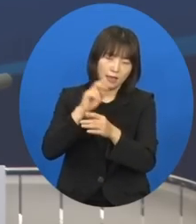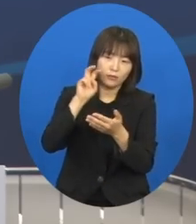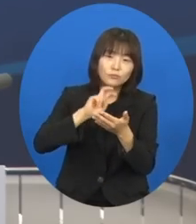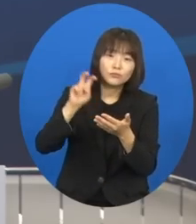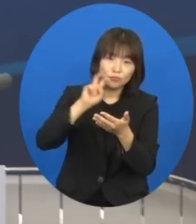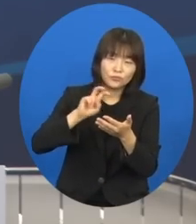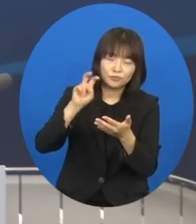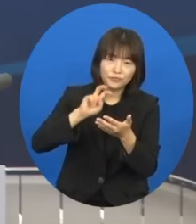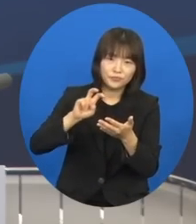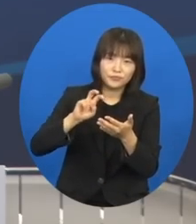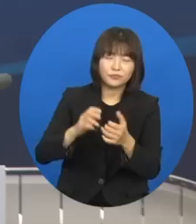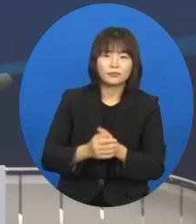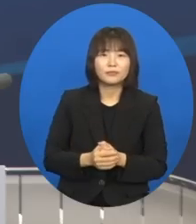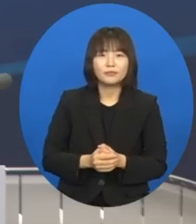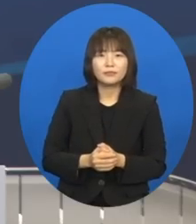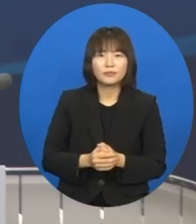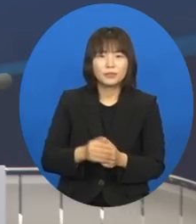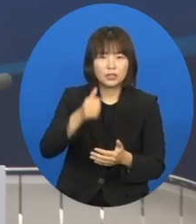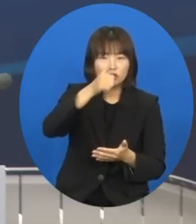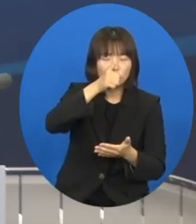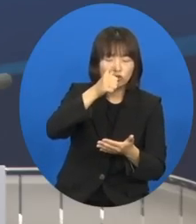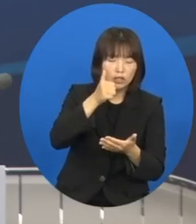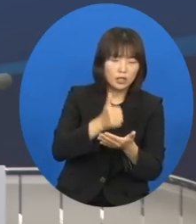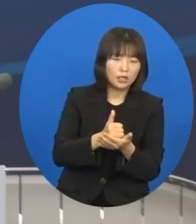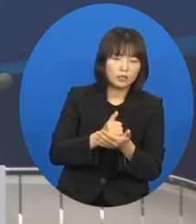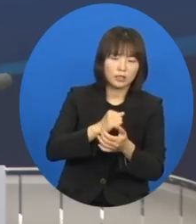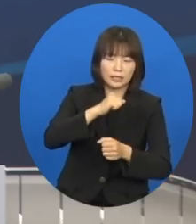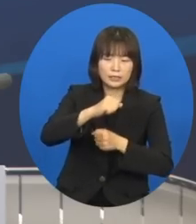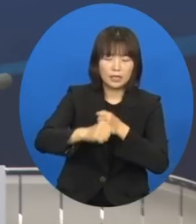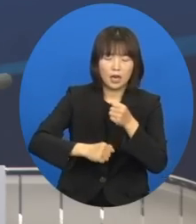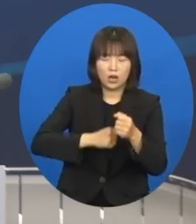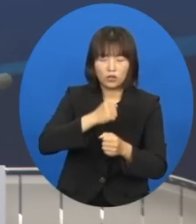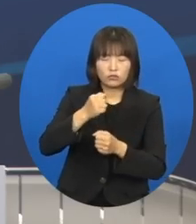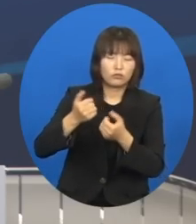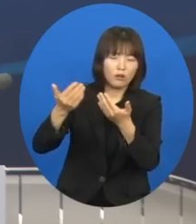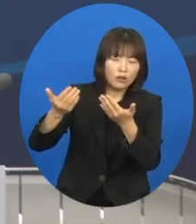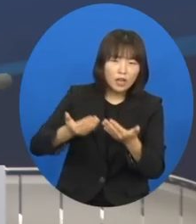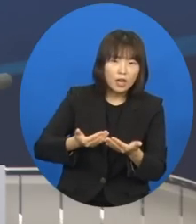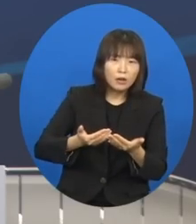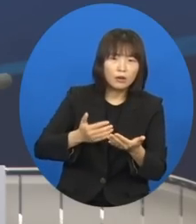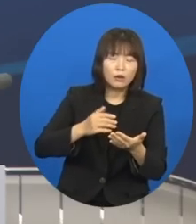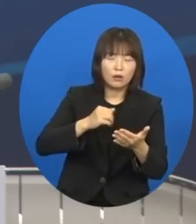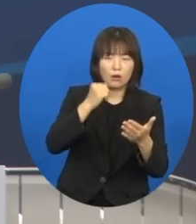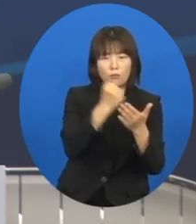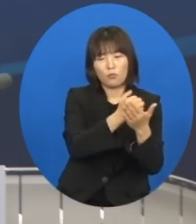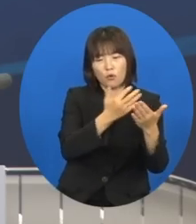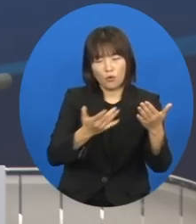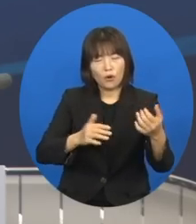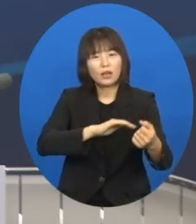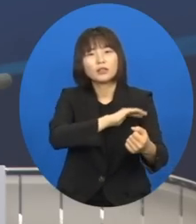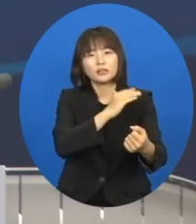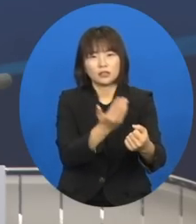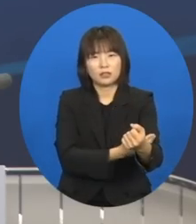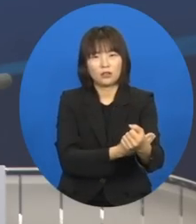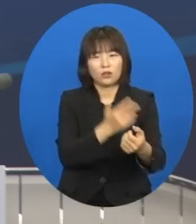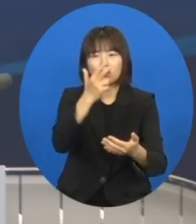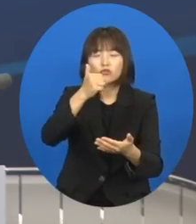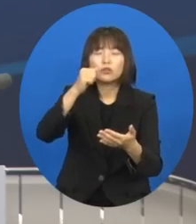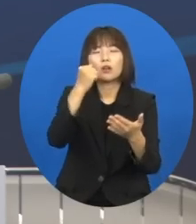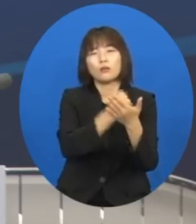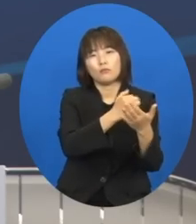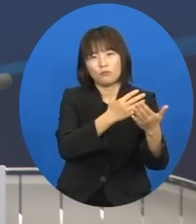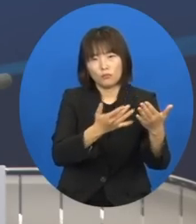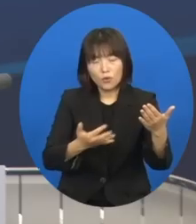찬송이에요. 죄에서 자유를 얻게 함은 보혈의 능력, 주의 보혈, 보혈의 능력이 얼마나